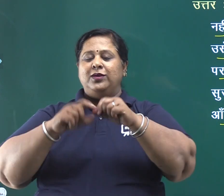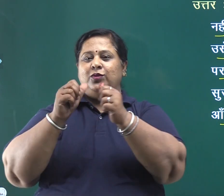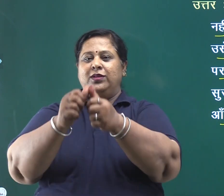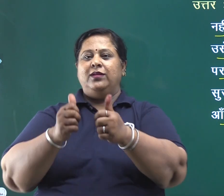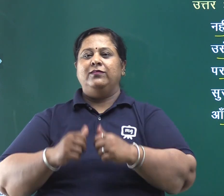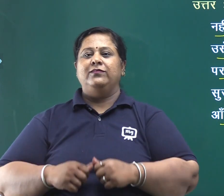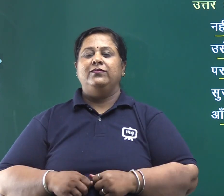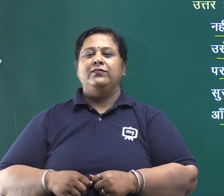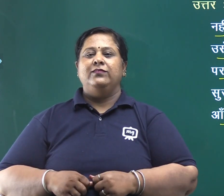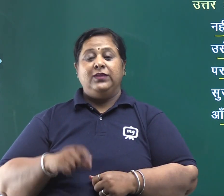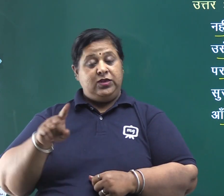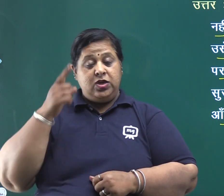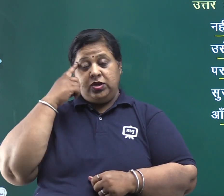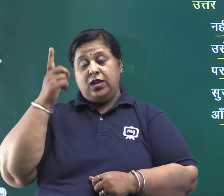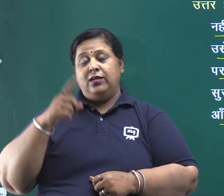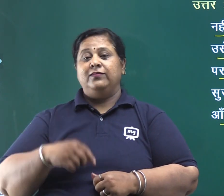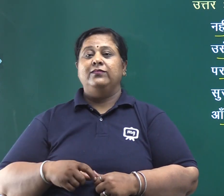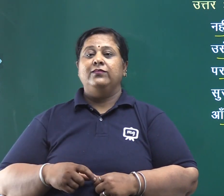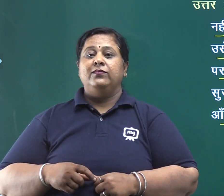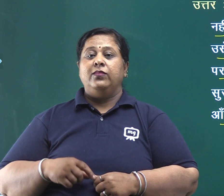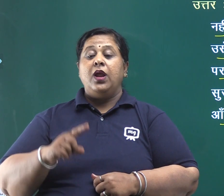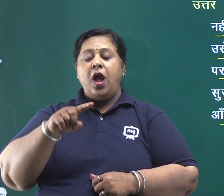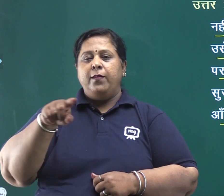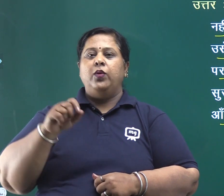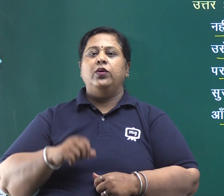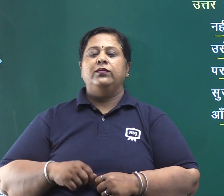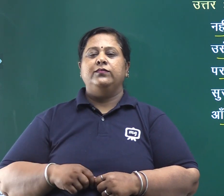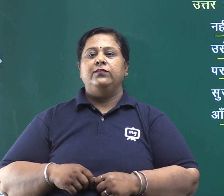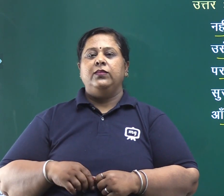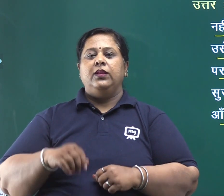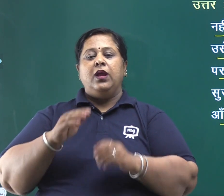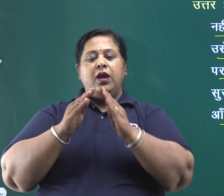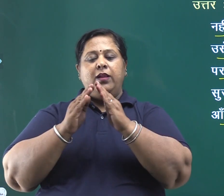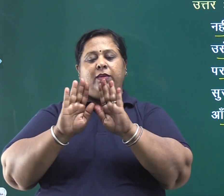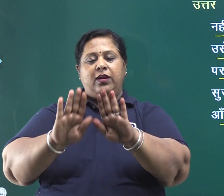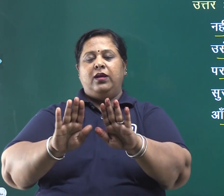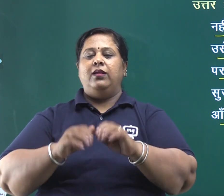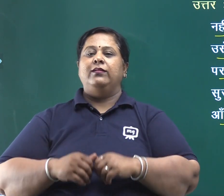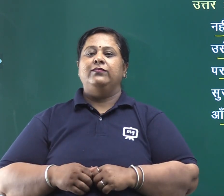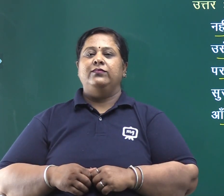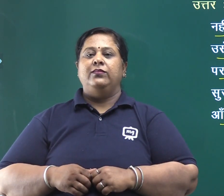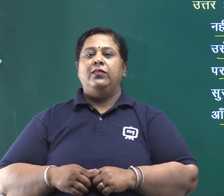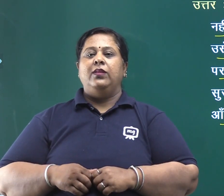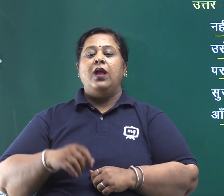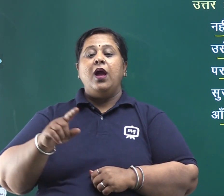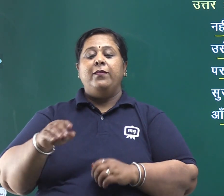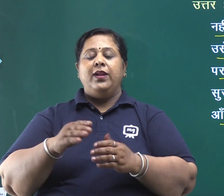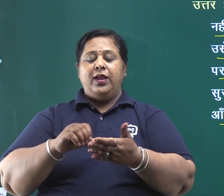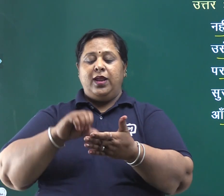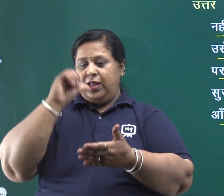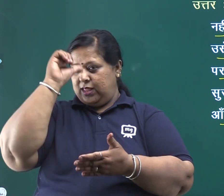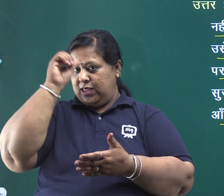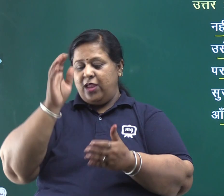प्रश्नोत्तर यहाँ जाने आप लोग घर पर रहकर अपनी हिंदी विषय